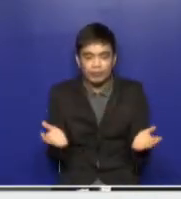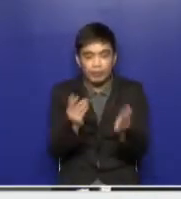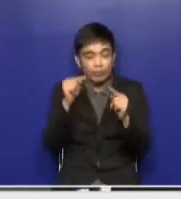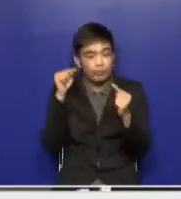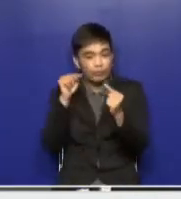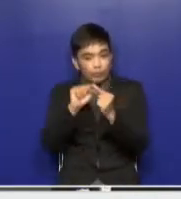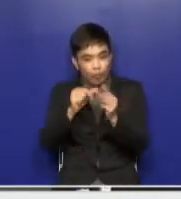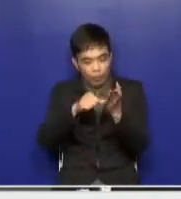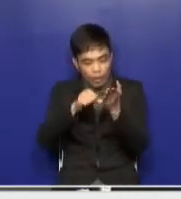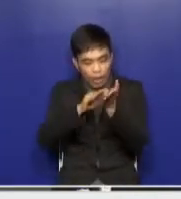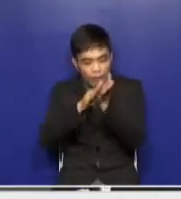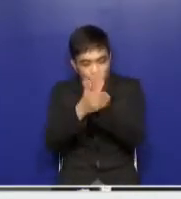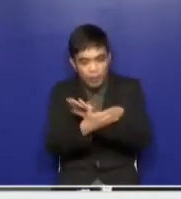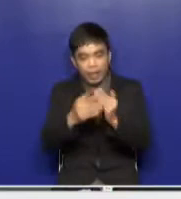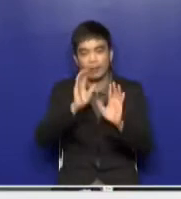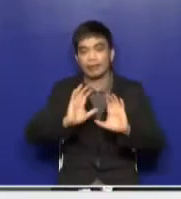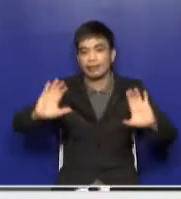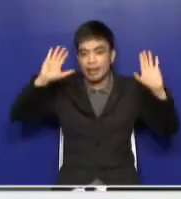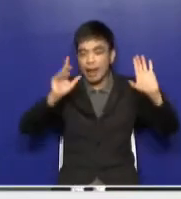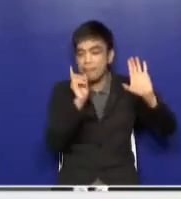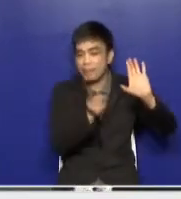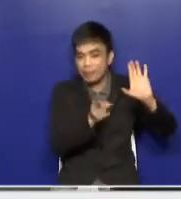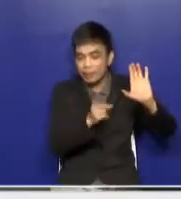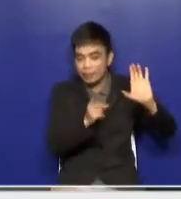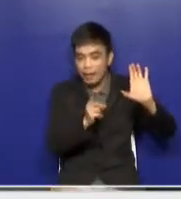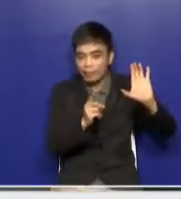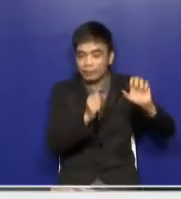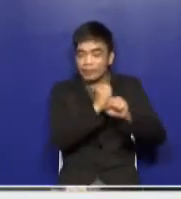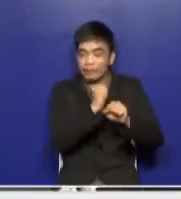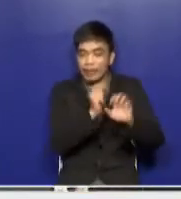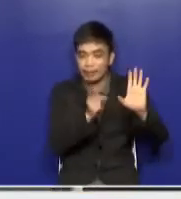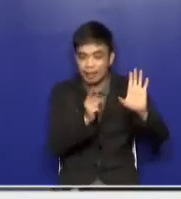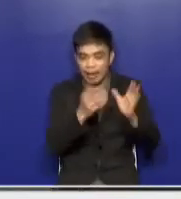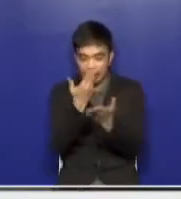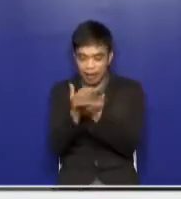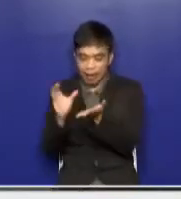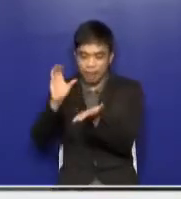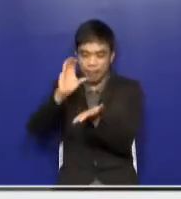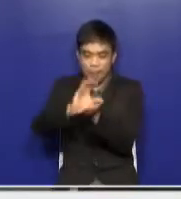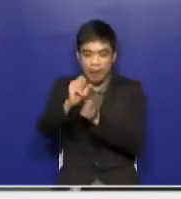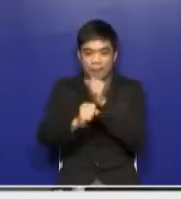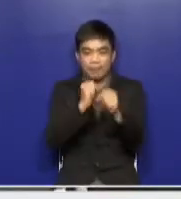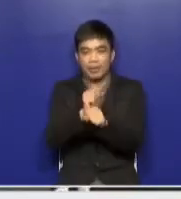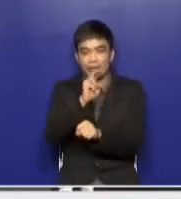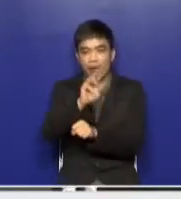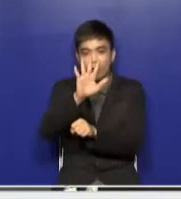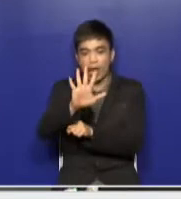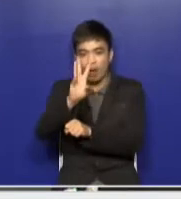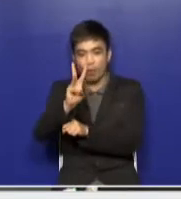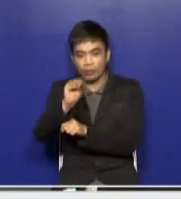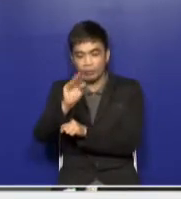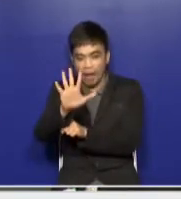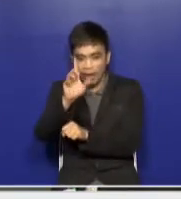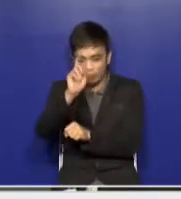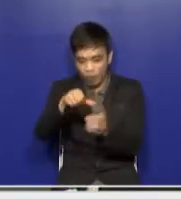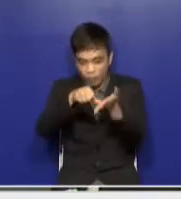การปฏิรูปจากงานประจำนะครับแล้วก็เรื่องของการตั้งงบประมาณปี65ที่จะต้องมีเรื่องปฏิรูปเข้ามาให้ชัดเจนมากขึ้น